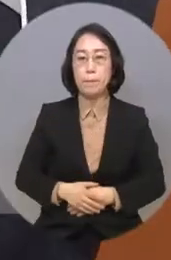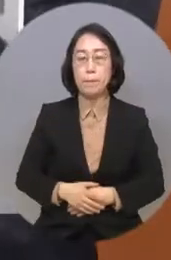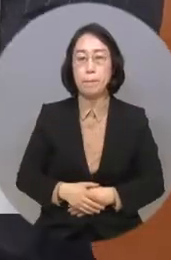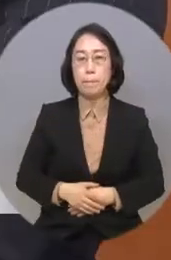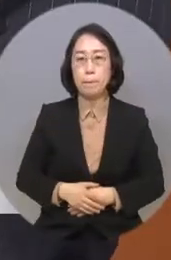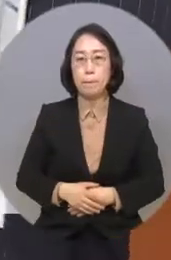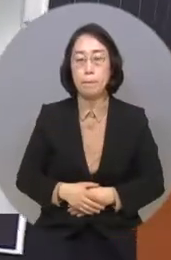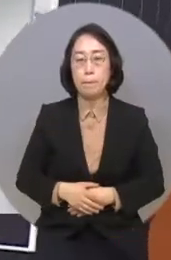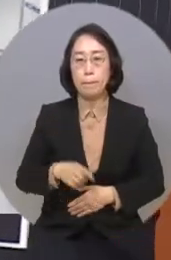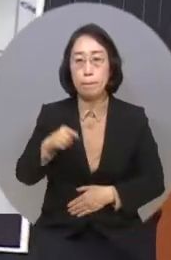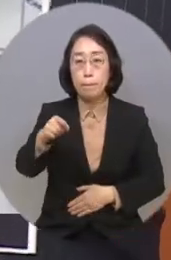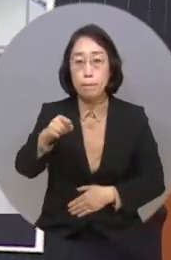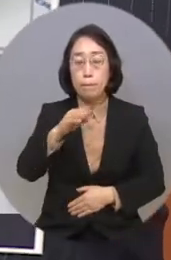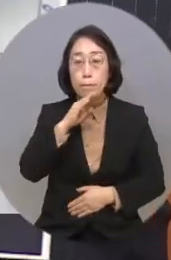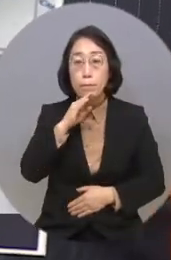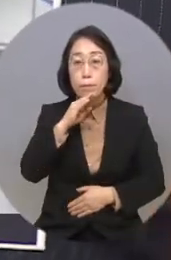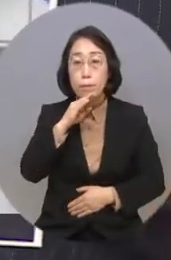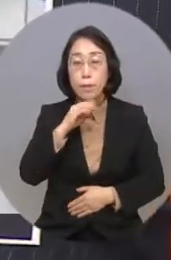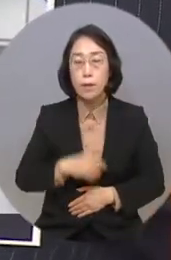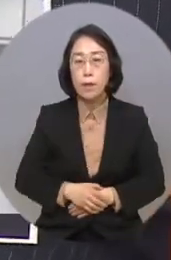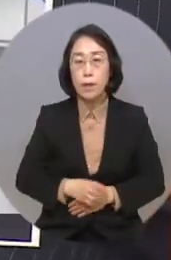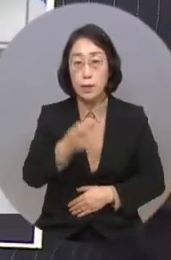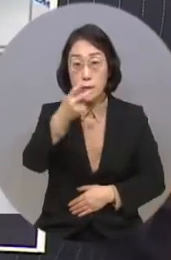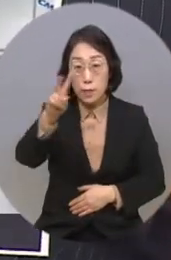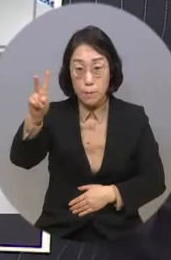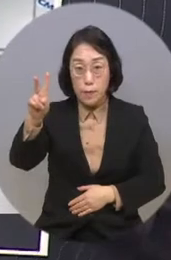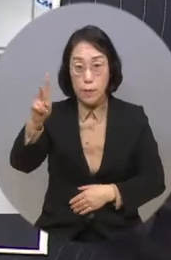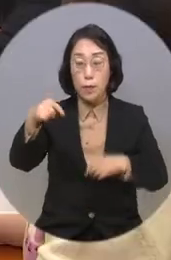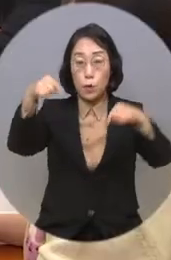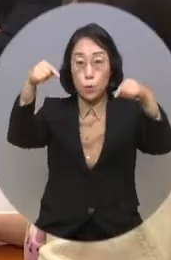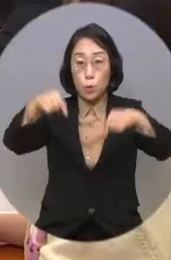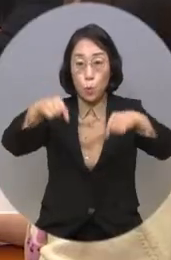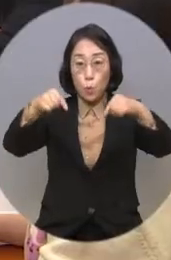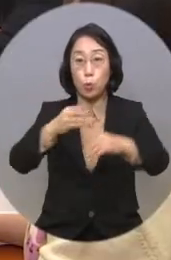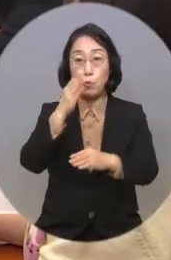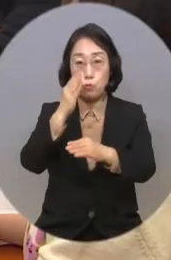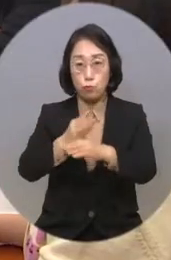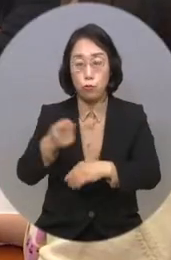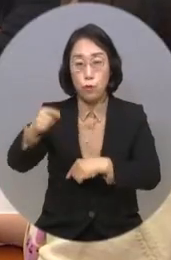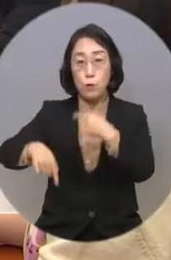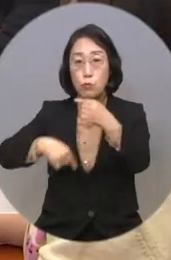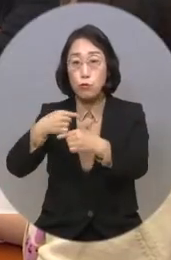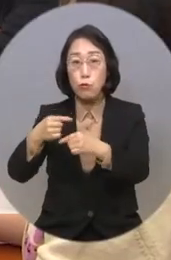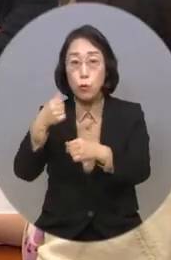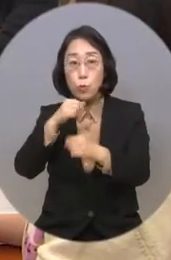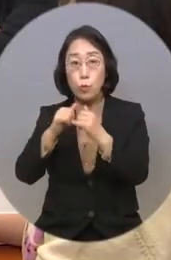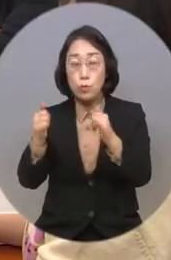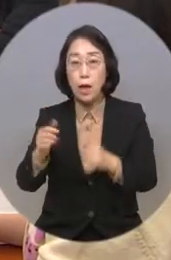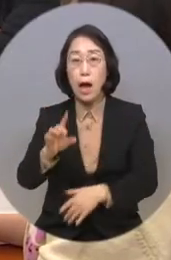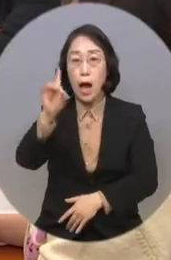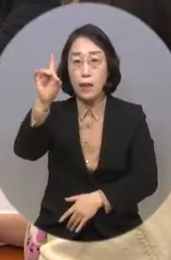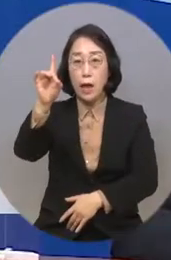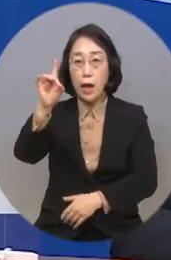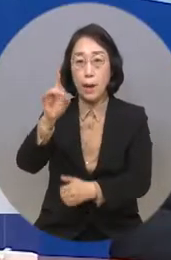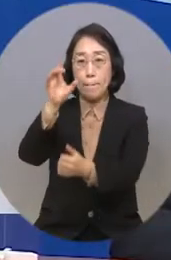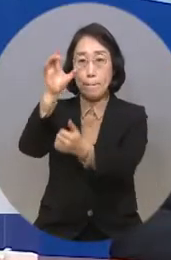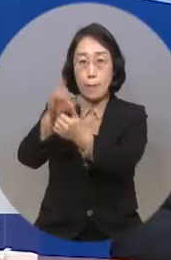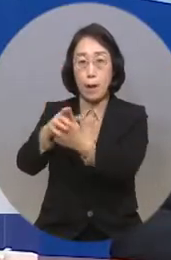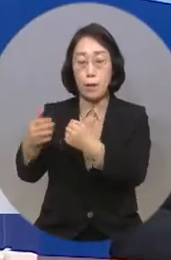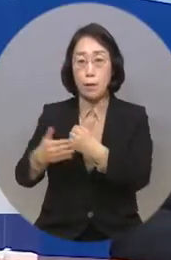대선을 앞두고 진행된 선거 TV토론이 열리고 있습니다. 하지만 수어 통역사가 한 명만 배치되면서